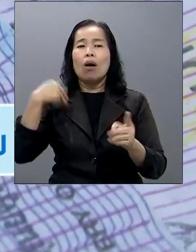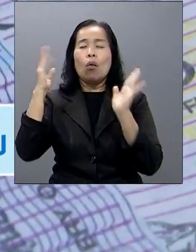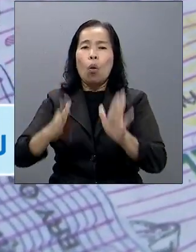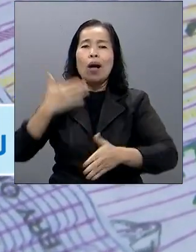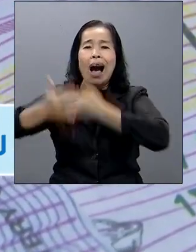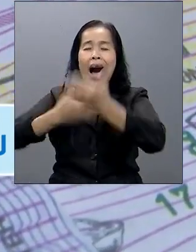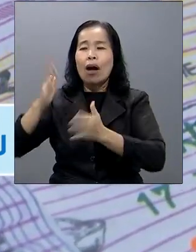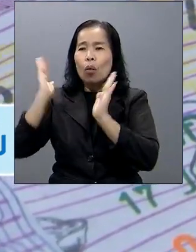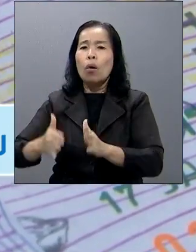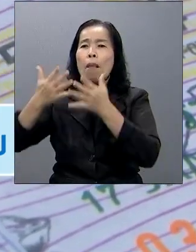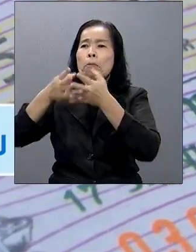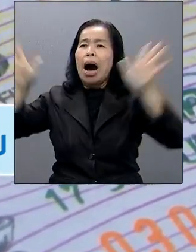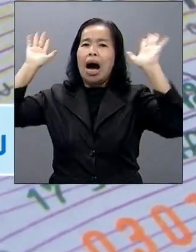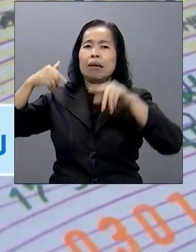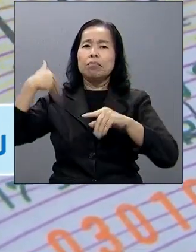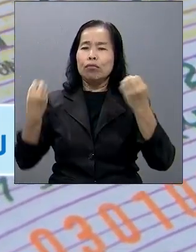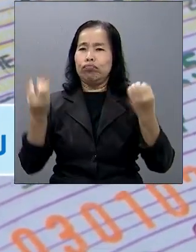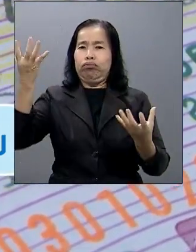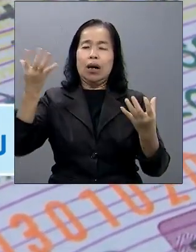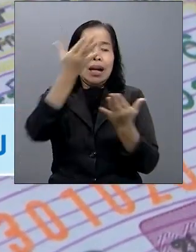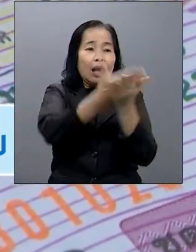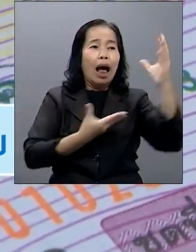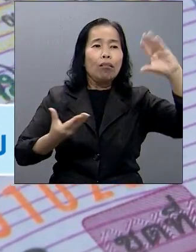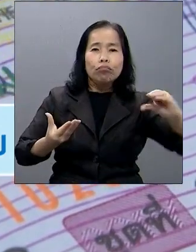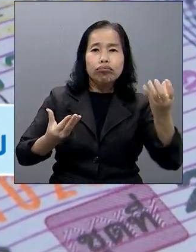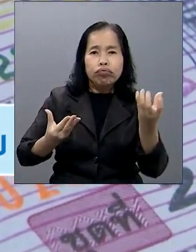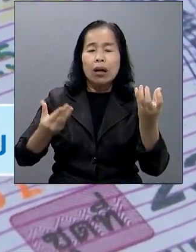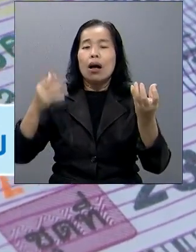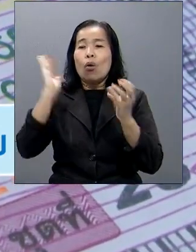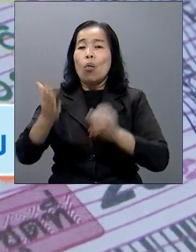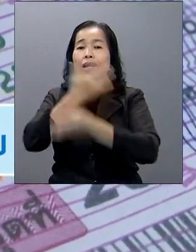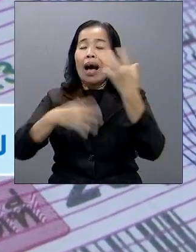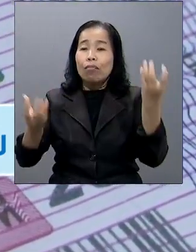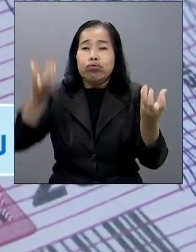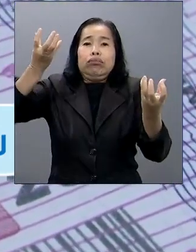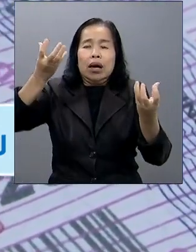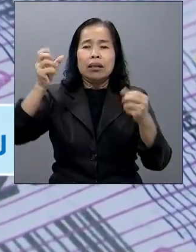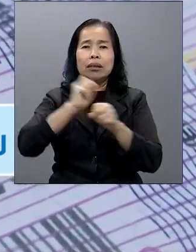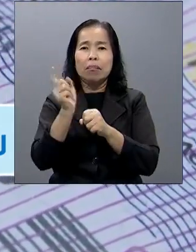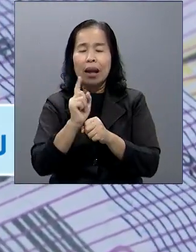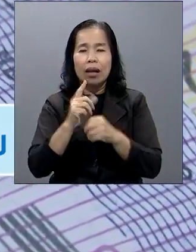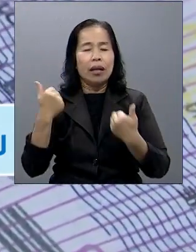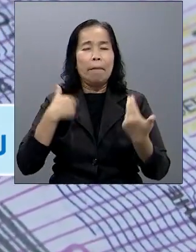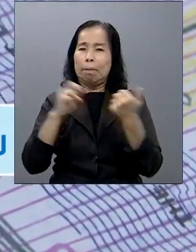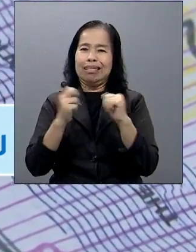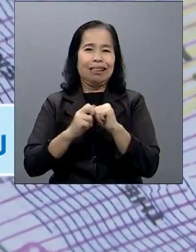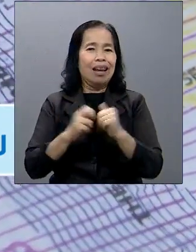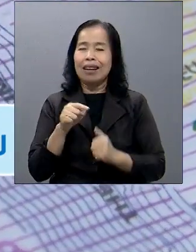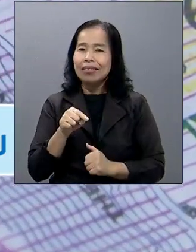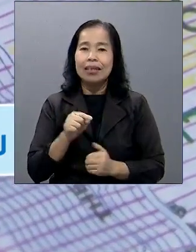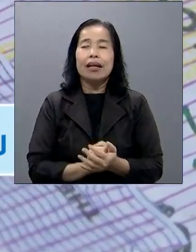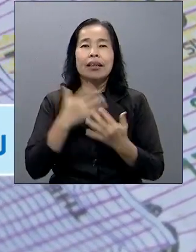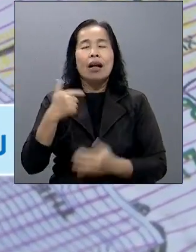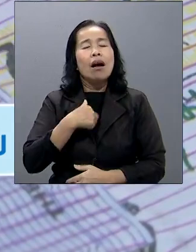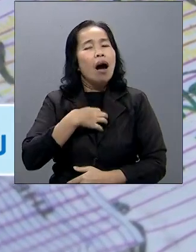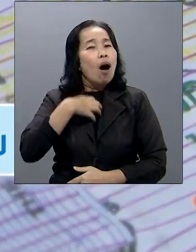ายทำให้ที่ผ่านมาเกิดปัญหาแย่งชิงกันหน้าตู้ ATM ที่เราเห็นตบกระตีกันนะคะคุณผู้ชมเนี่ยก็เป็นอีกปัญหาหนึ่งนะคะเขาก็เลยอย